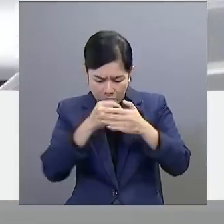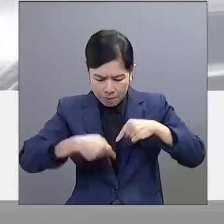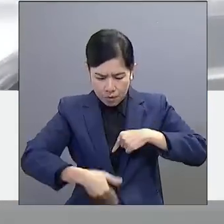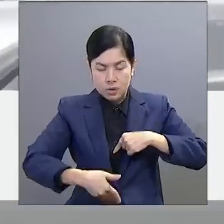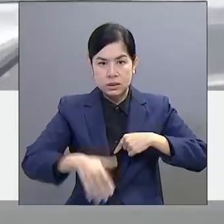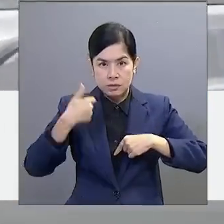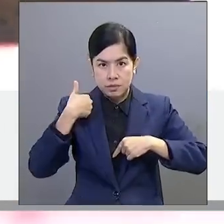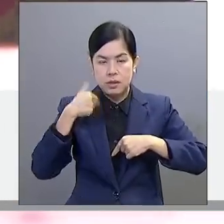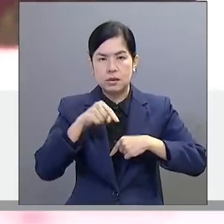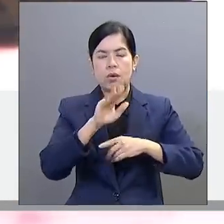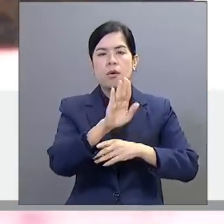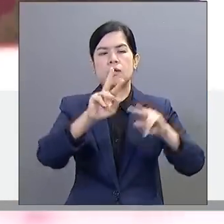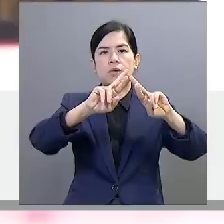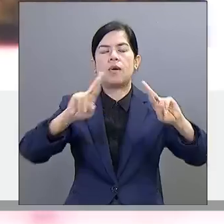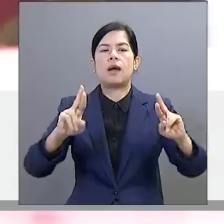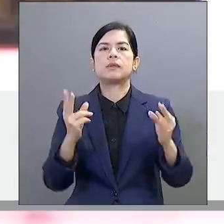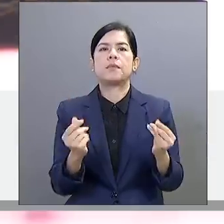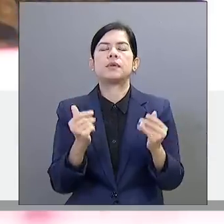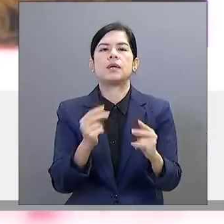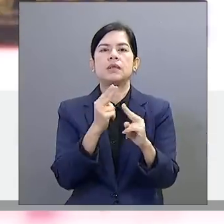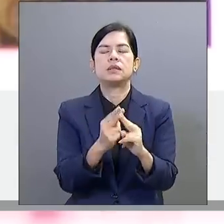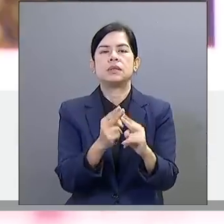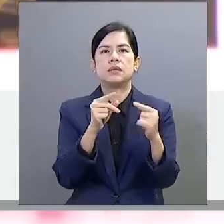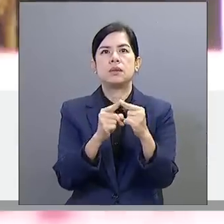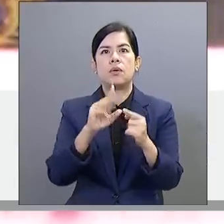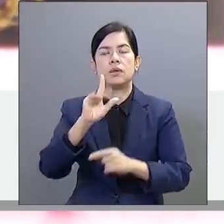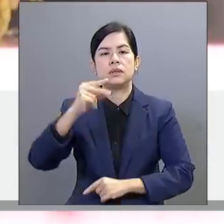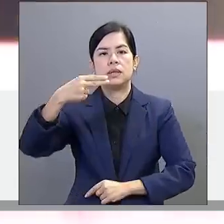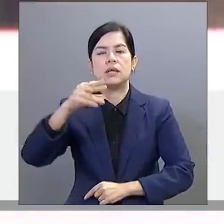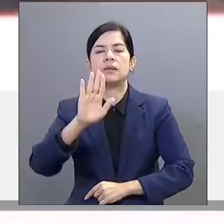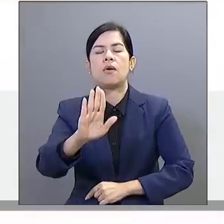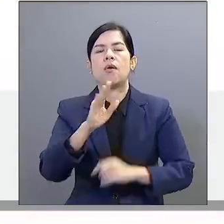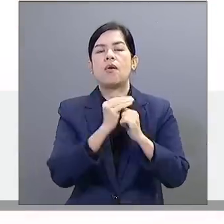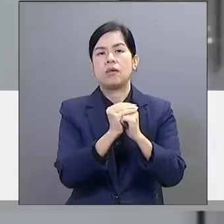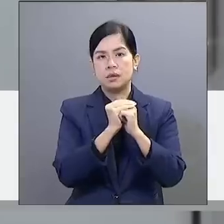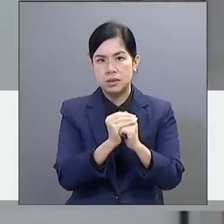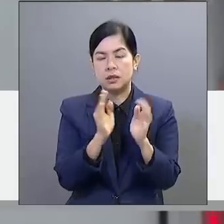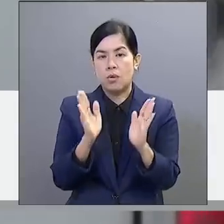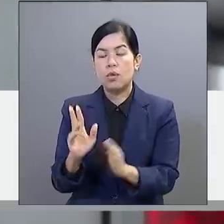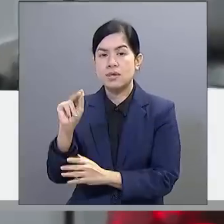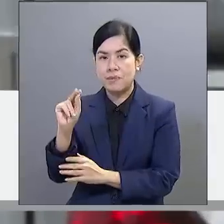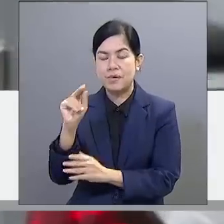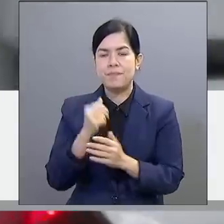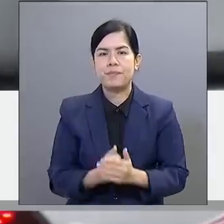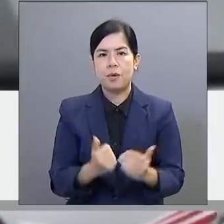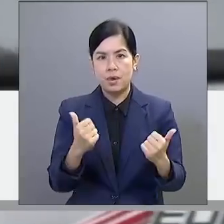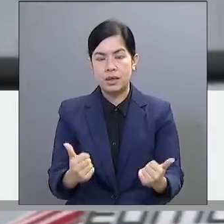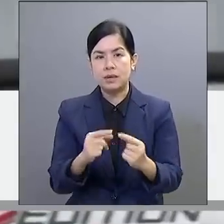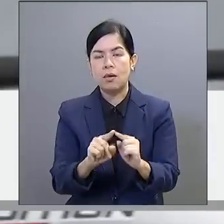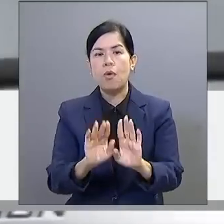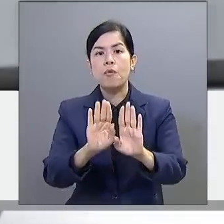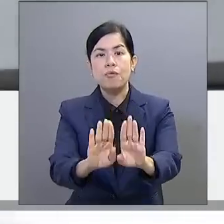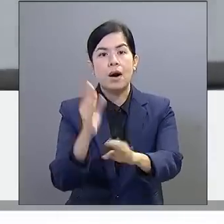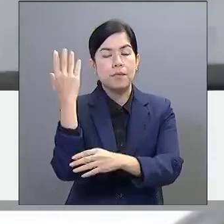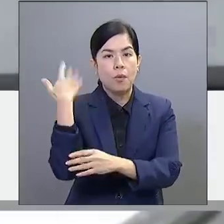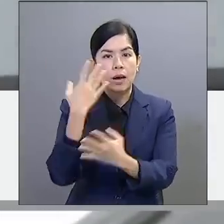านบันเทิงจินหลิงส่งฟ้องแล้วก็ฝากขังต่อศาลแขวงพระนครใต้อีก30คนในวันนี้หลังจากที่ฝากขังไปเมื่อวานนี้